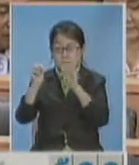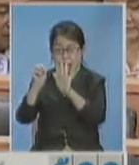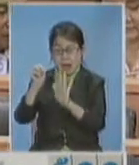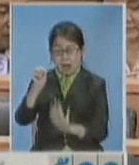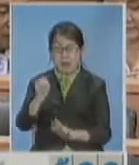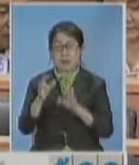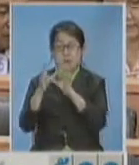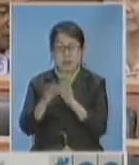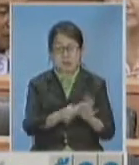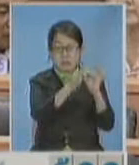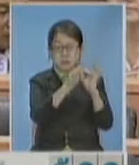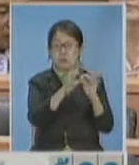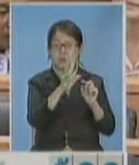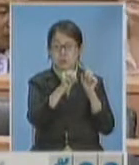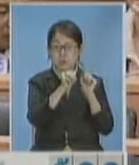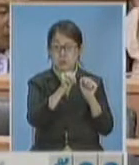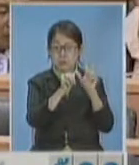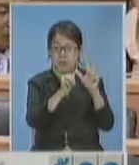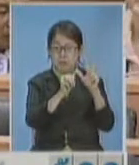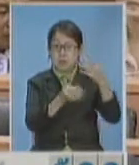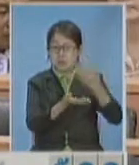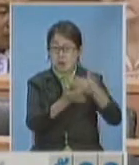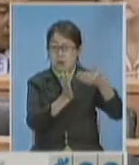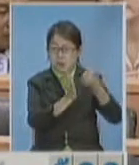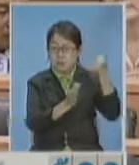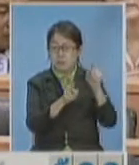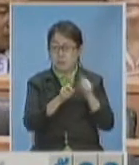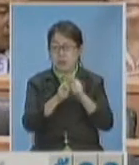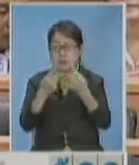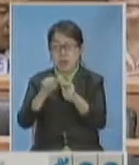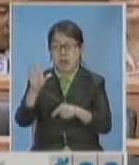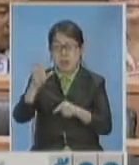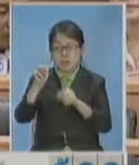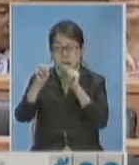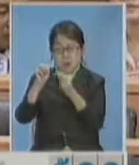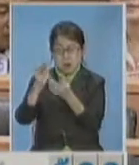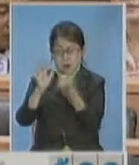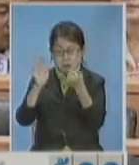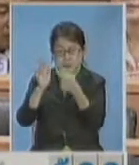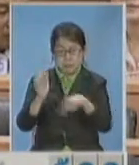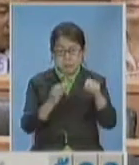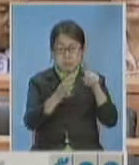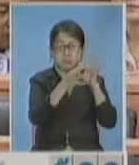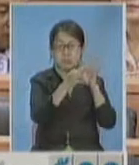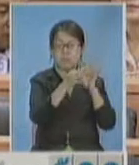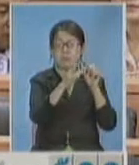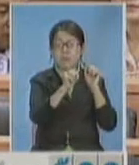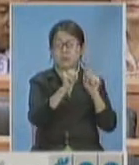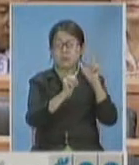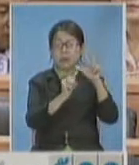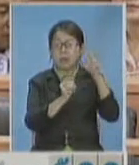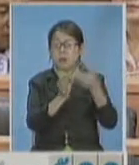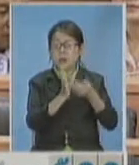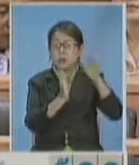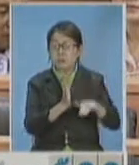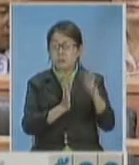ร้อยละ5ในมาตรา3ด้วยแต่ท่านปรับบางมาตราเนี่ยท่านต้องคำนวณเม็ดเงินมาปรับมาตรา3ไม่สอดรับแล้วอธิบ